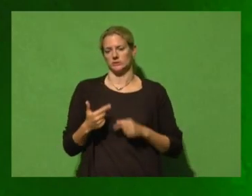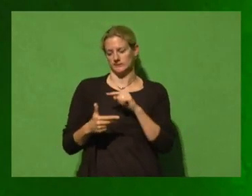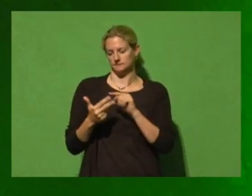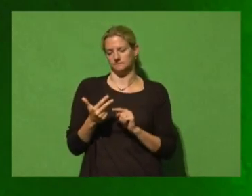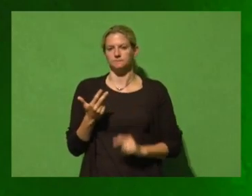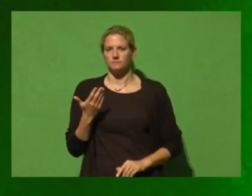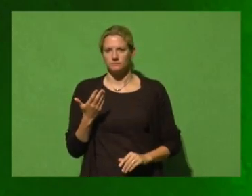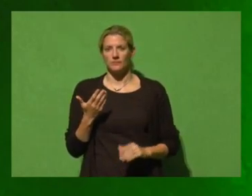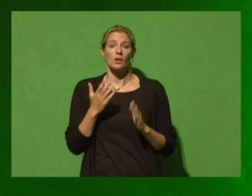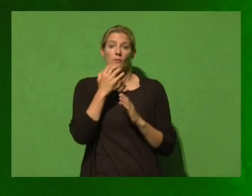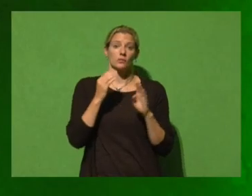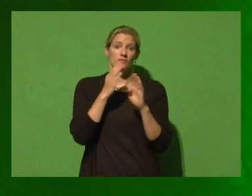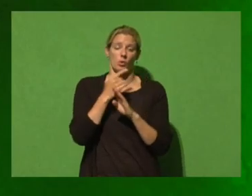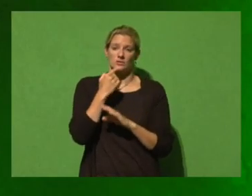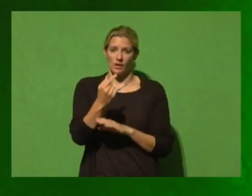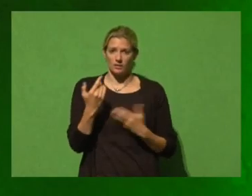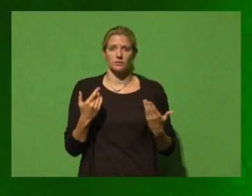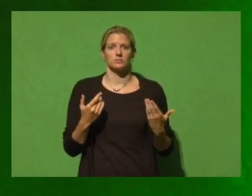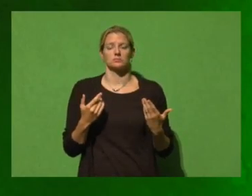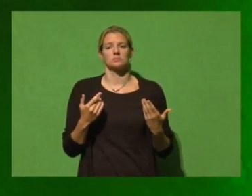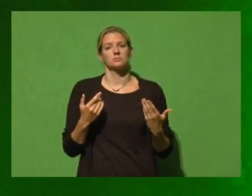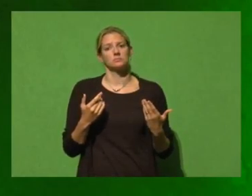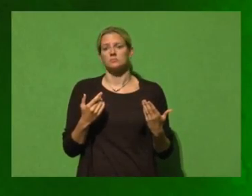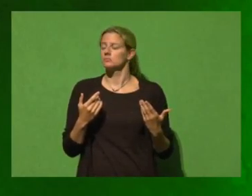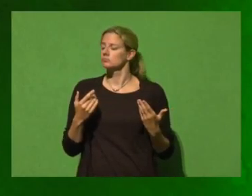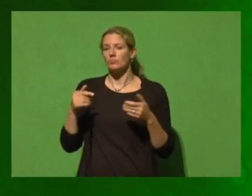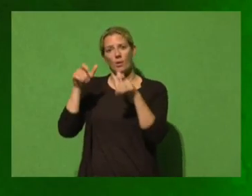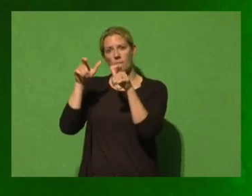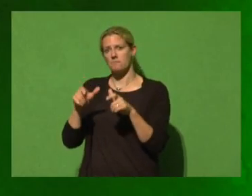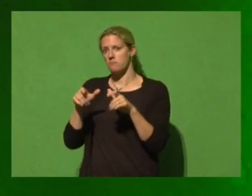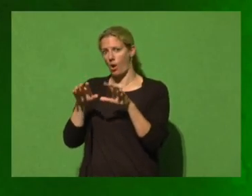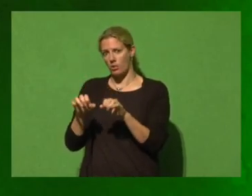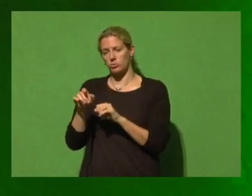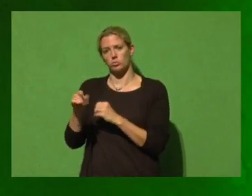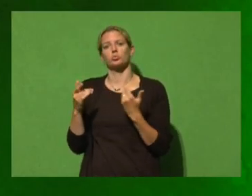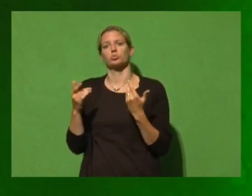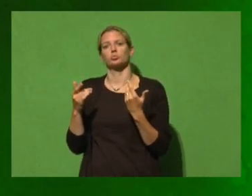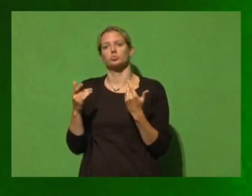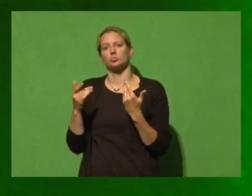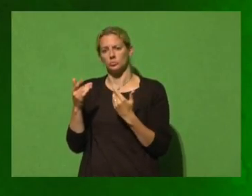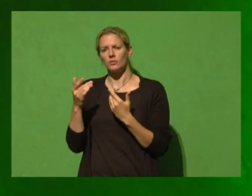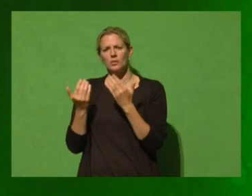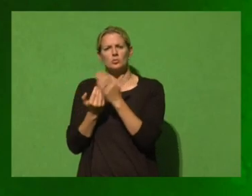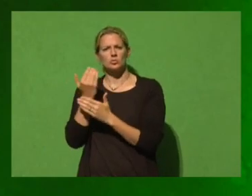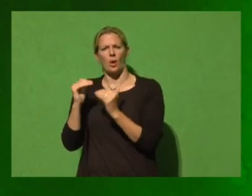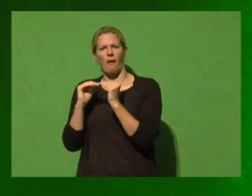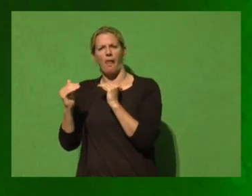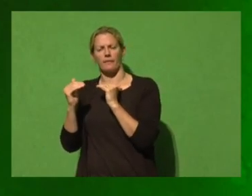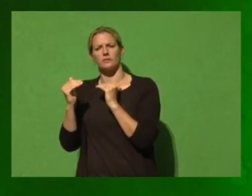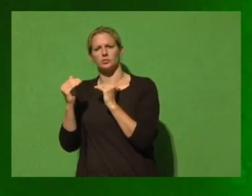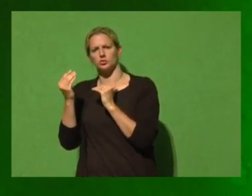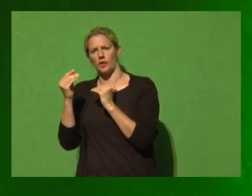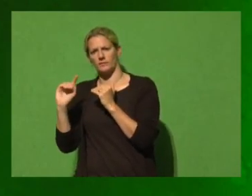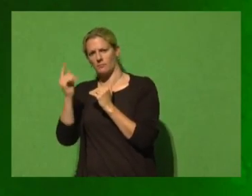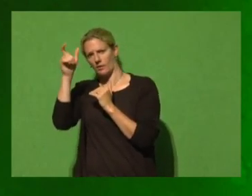Ich will dann vorwegschicken, dass die Buchhaltung vom altbewährten Team des Finanzreferats unter Leitung des neuen Landesschatzmeisters in